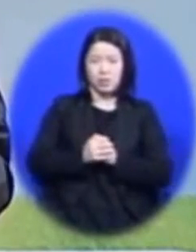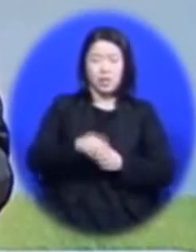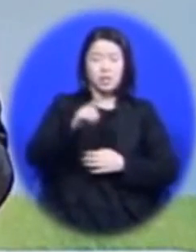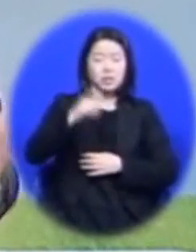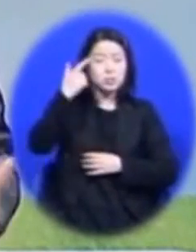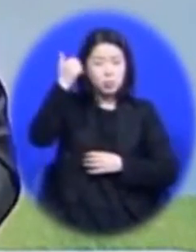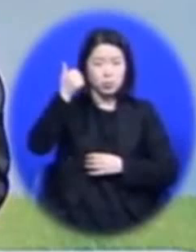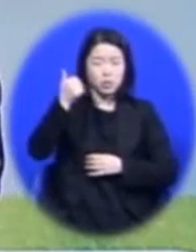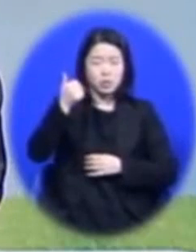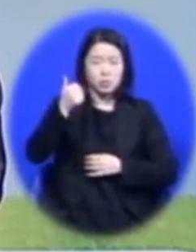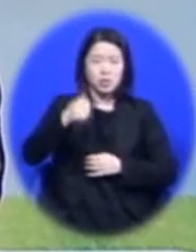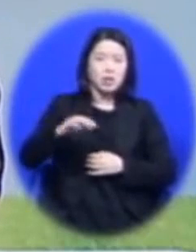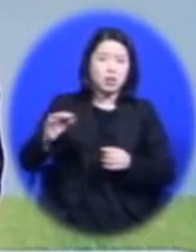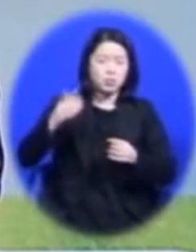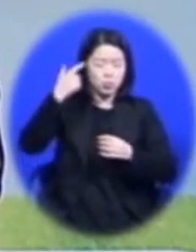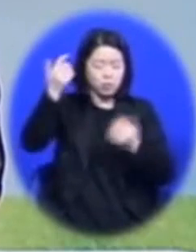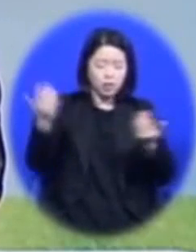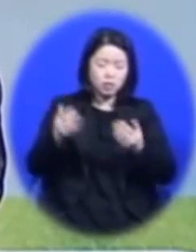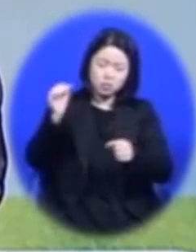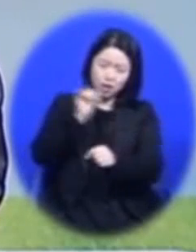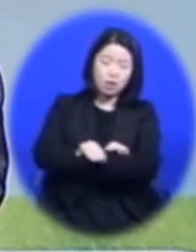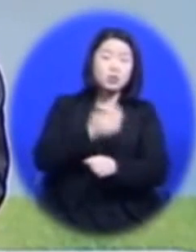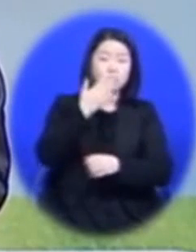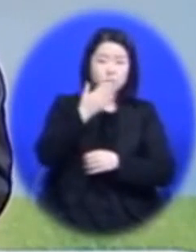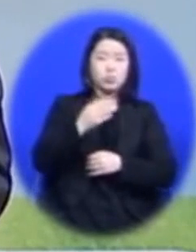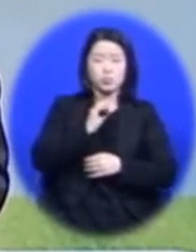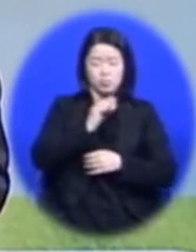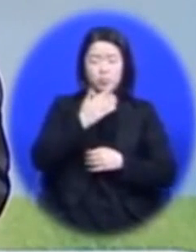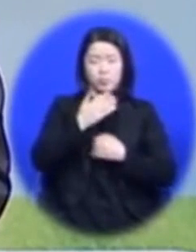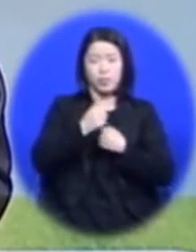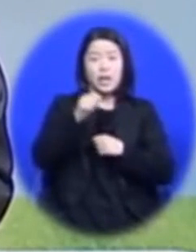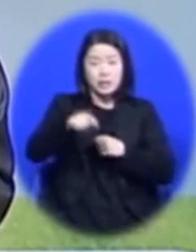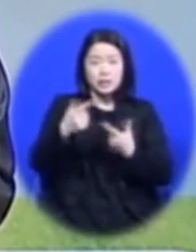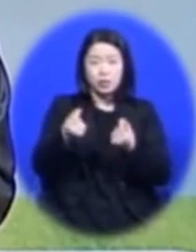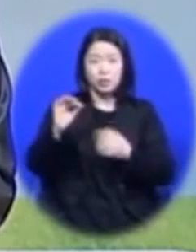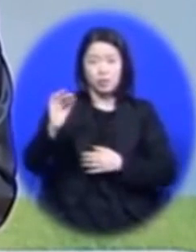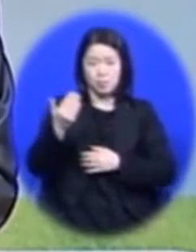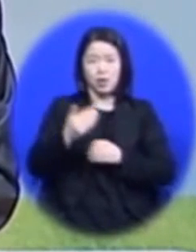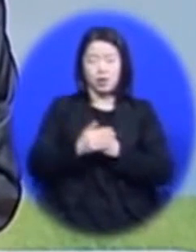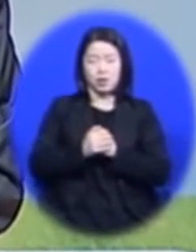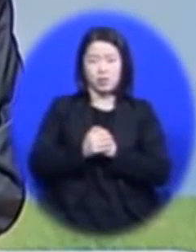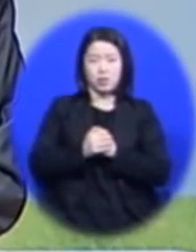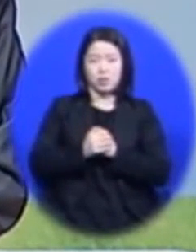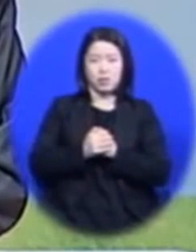목사님이 목회를 잘하실 수밖에 없었을 거예요. 그렇게 되셨습니다.